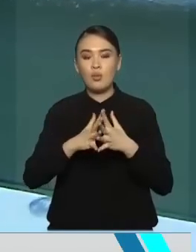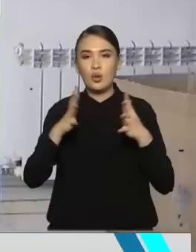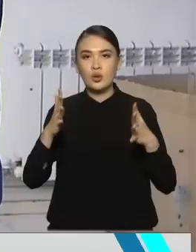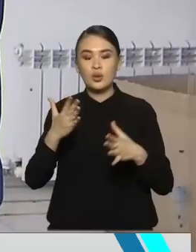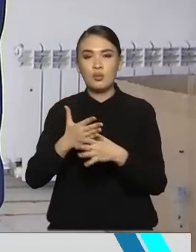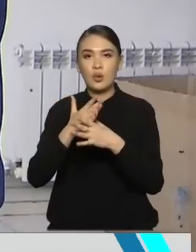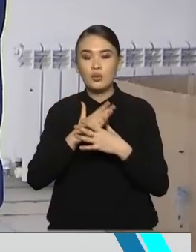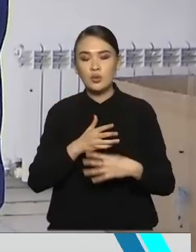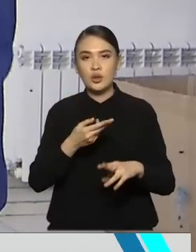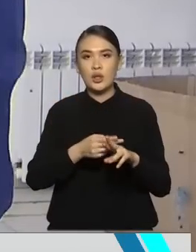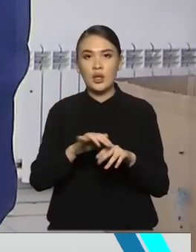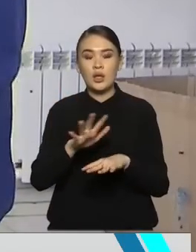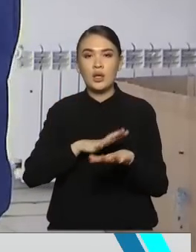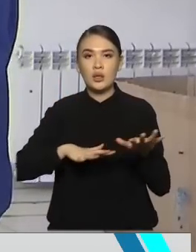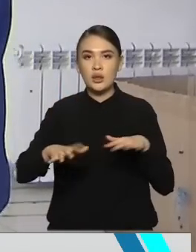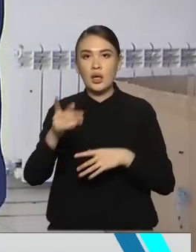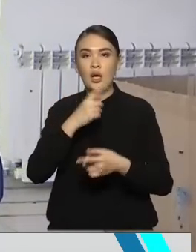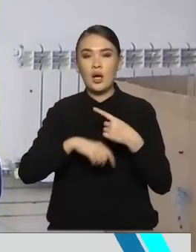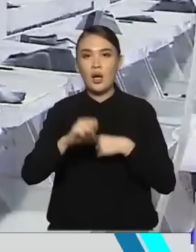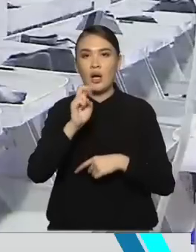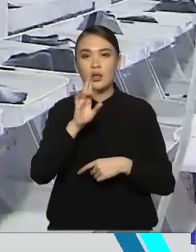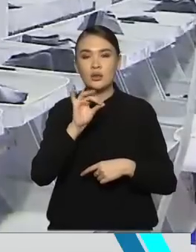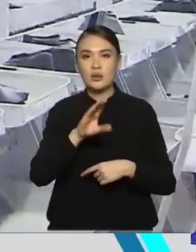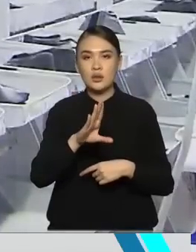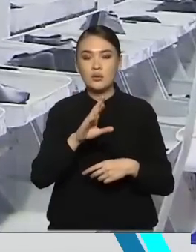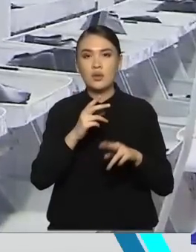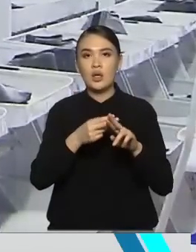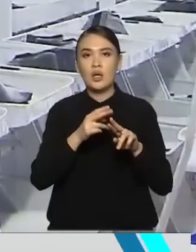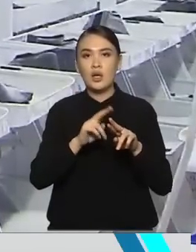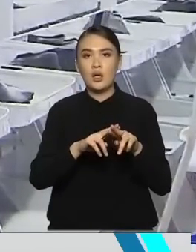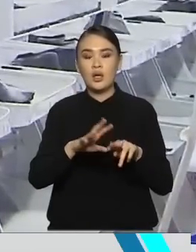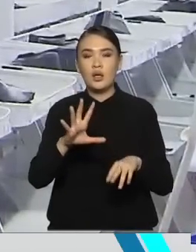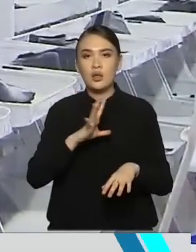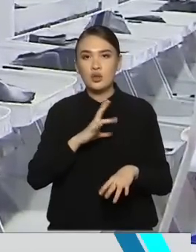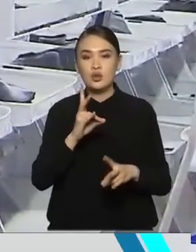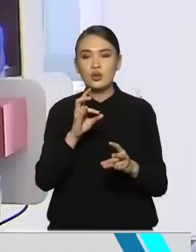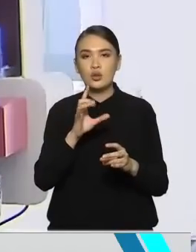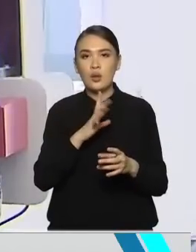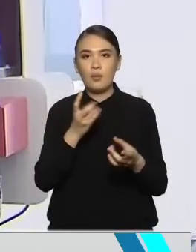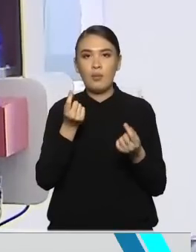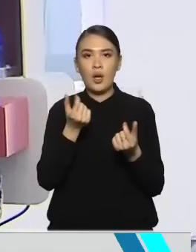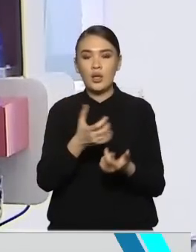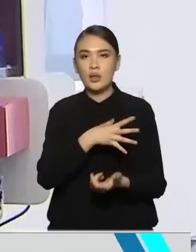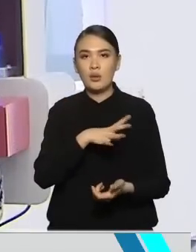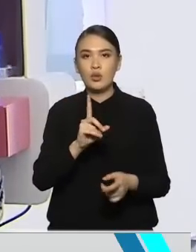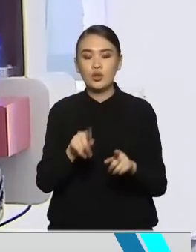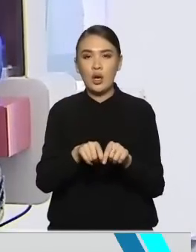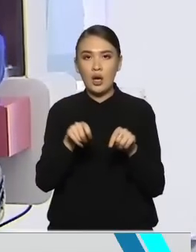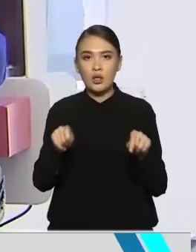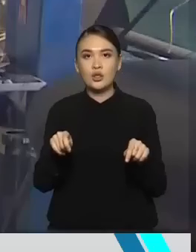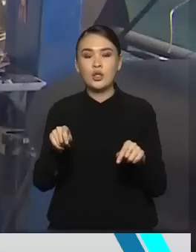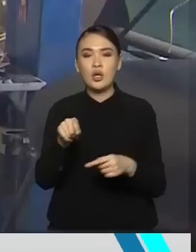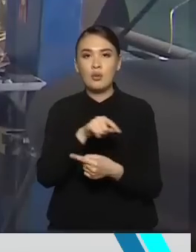Ал елге қайтарылған активтер мен мүліктер қолды болып кетпеуін ескертті. Қазақстанда адал әрі ашық жұмыс істейтін бизнес